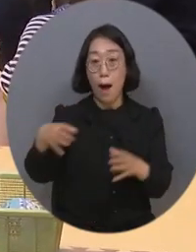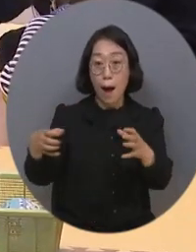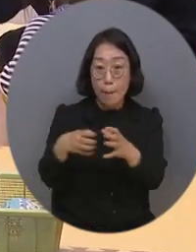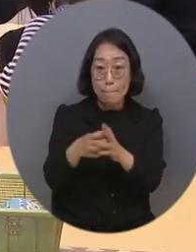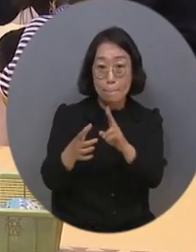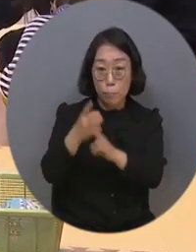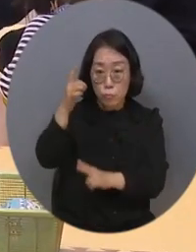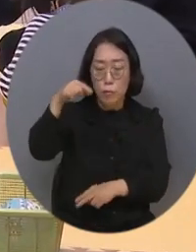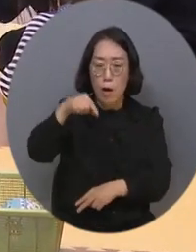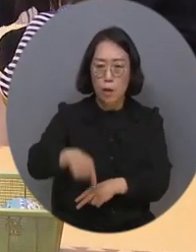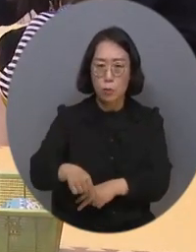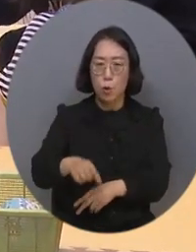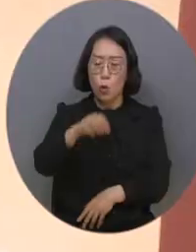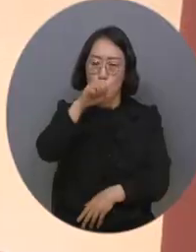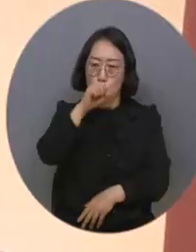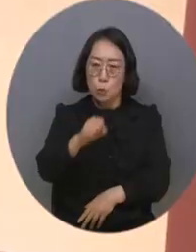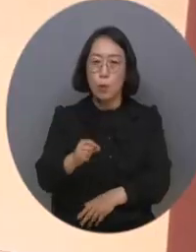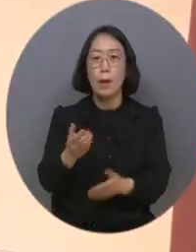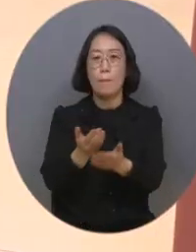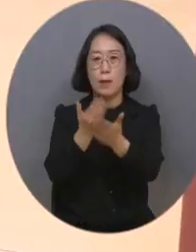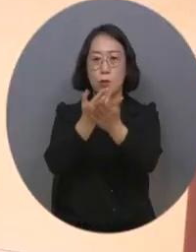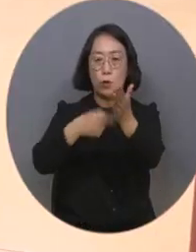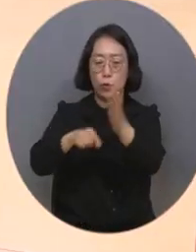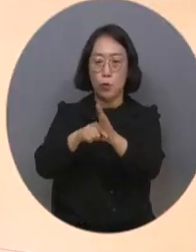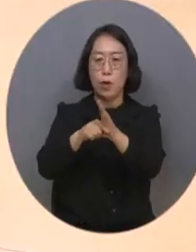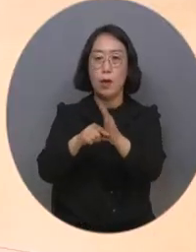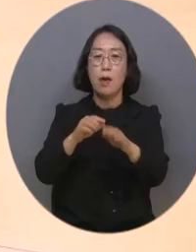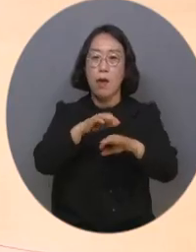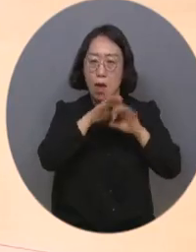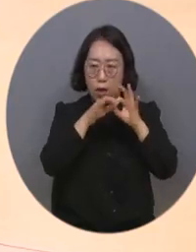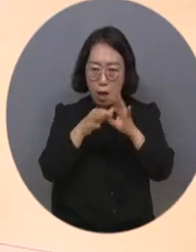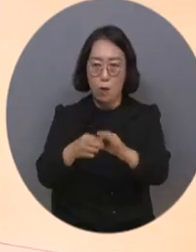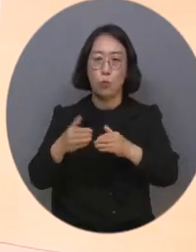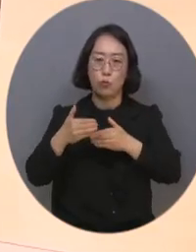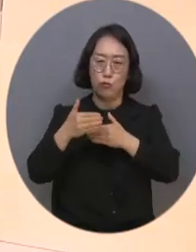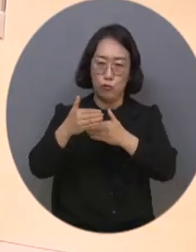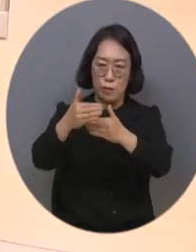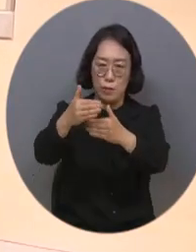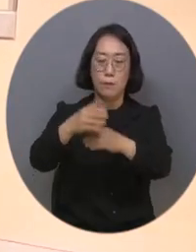돌봄매치를 획기적으로 높일 수 있도록 유보통합도 추진할 예정입니다